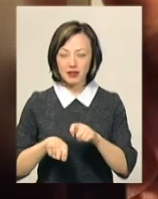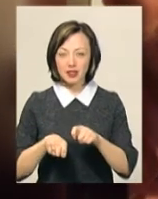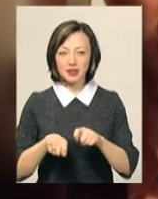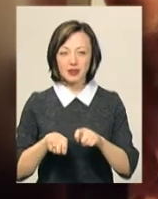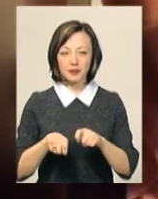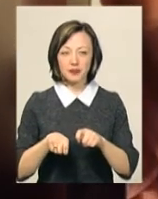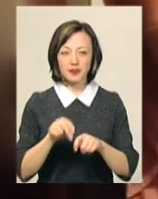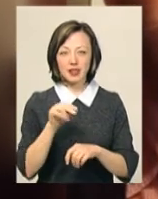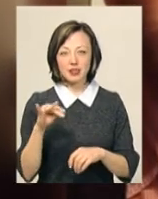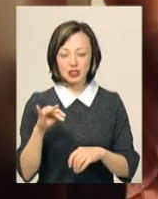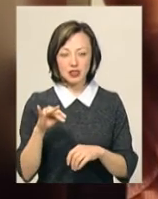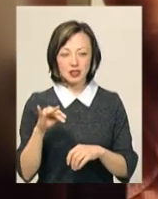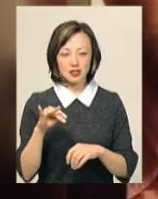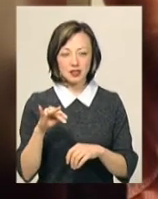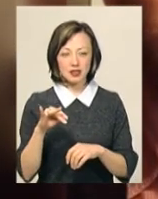приїхали, перевірили,